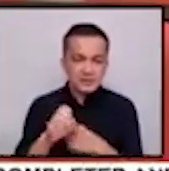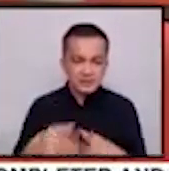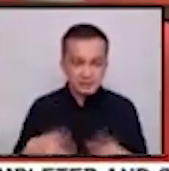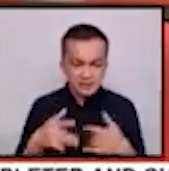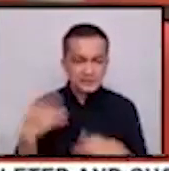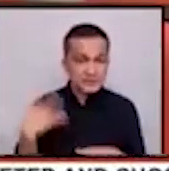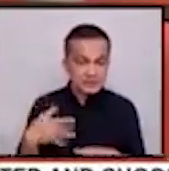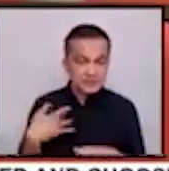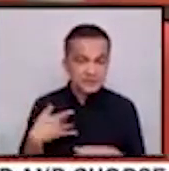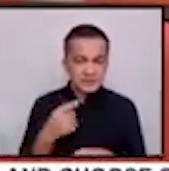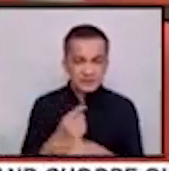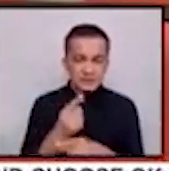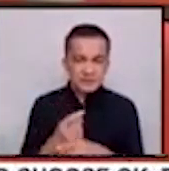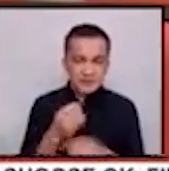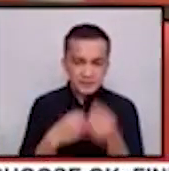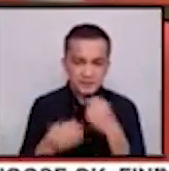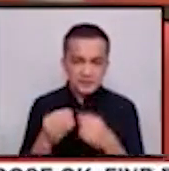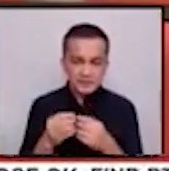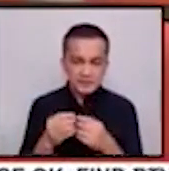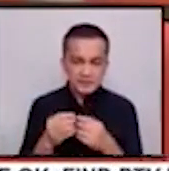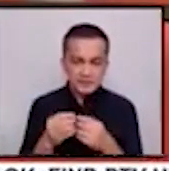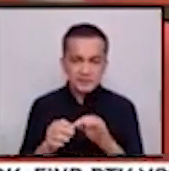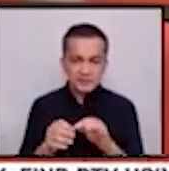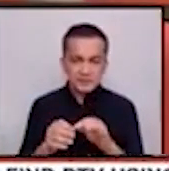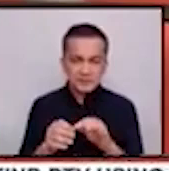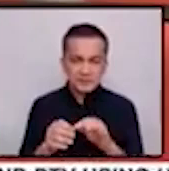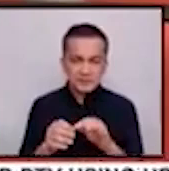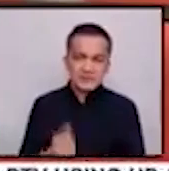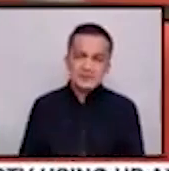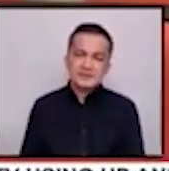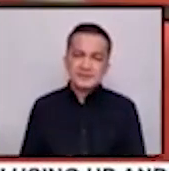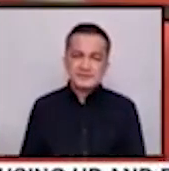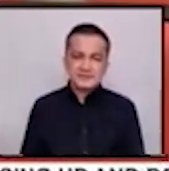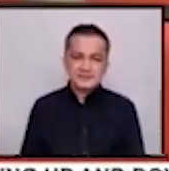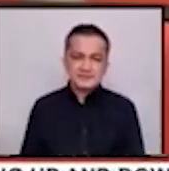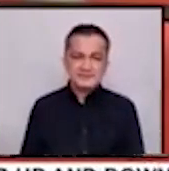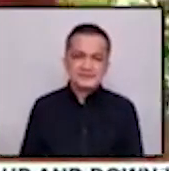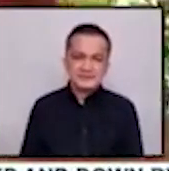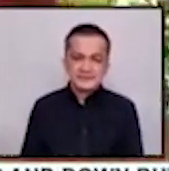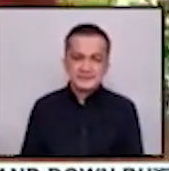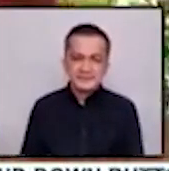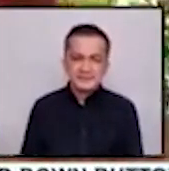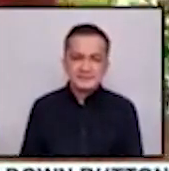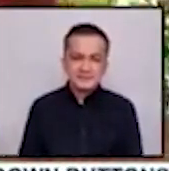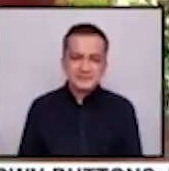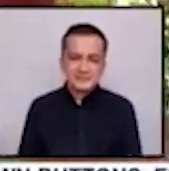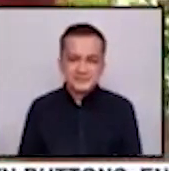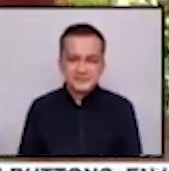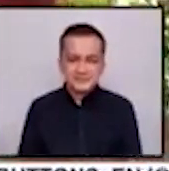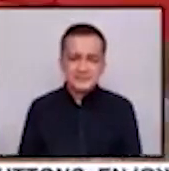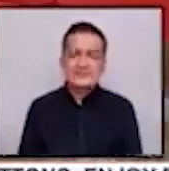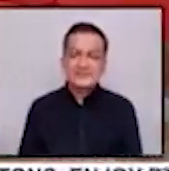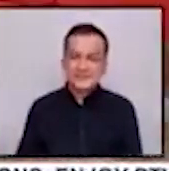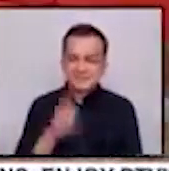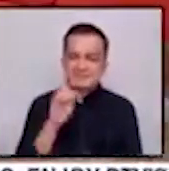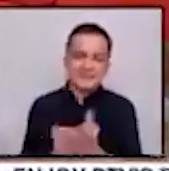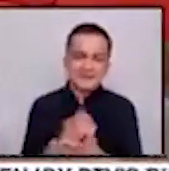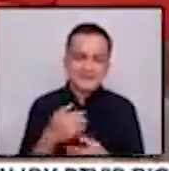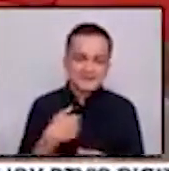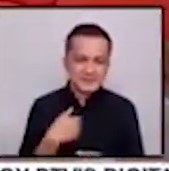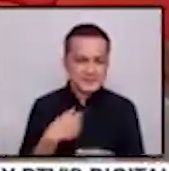most importantly, being yourself. Kailangan kita. Payag ka ba? Sa kailangan kanya. Bilang kaibigan,